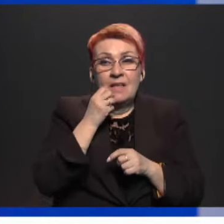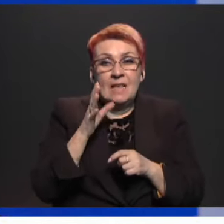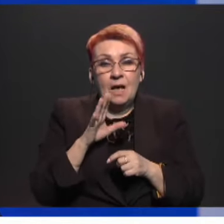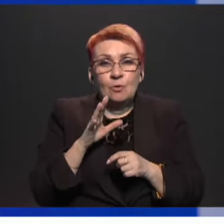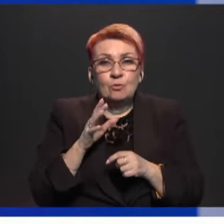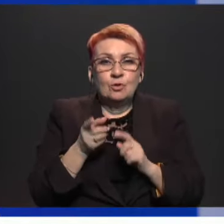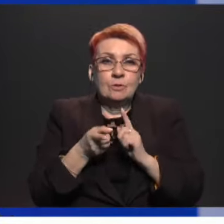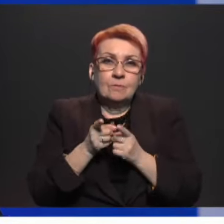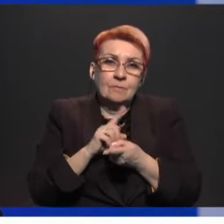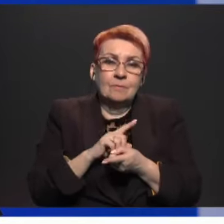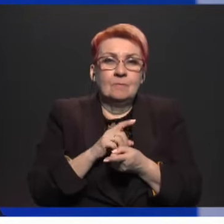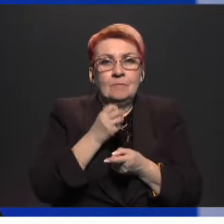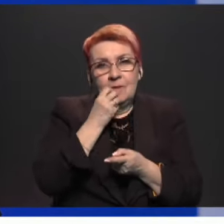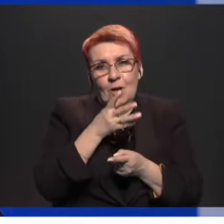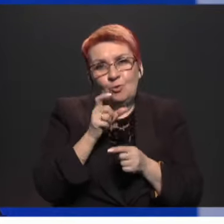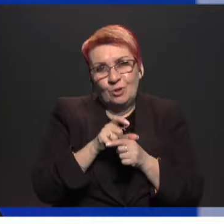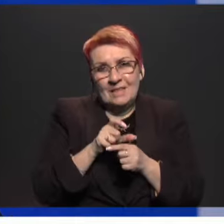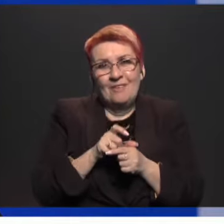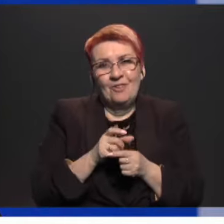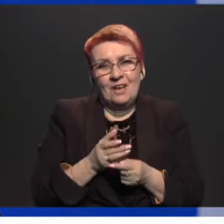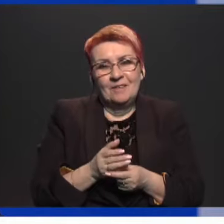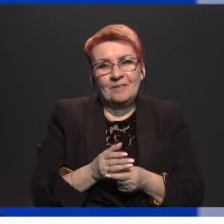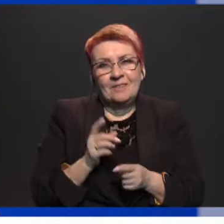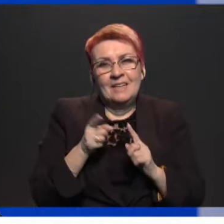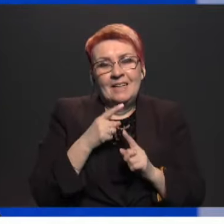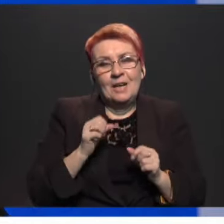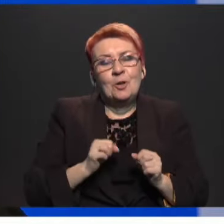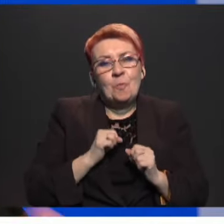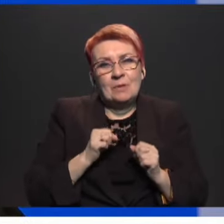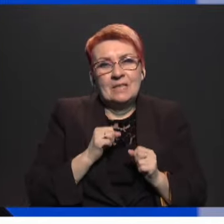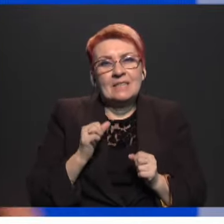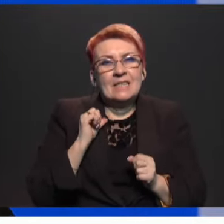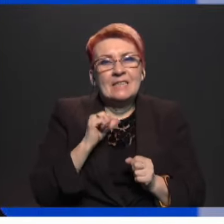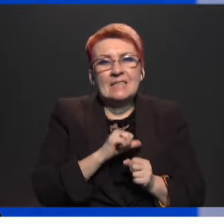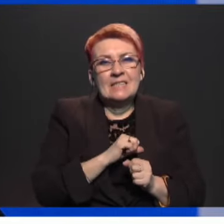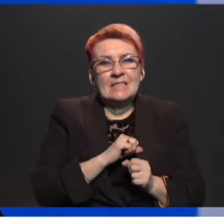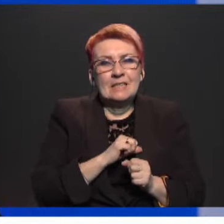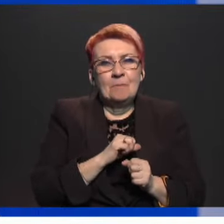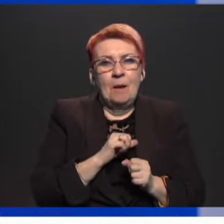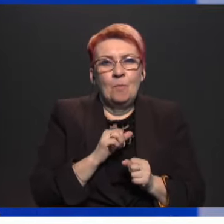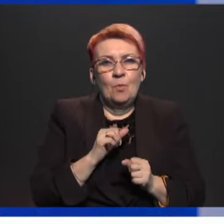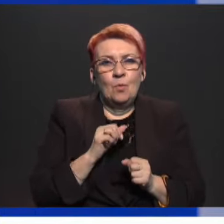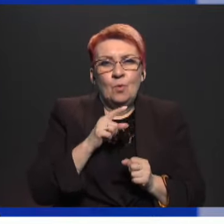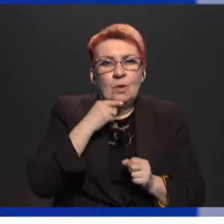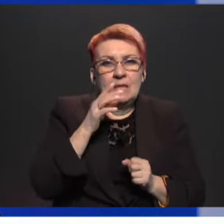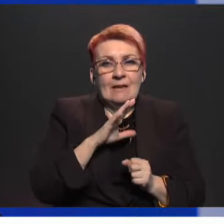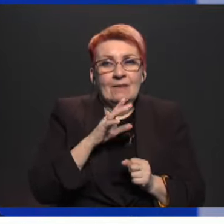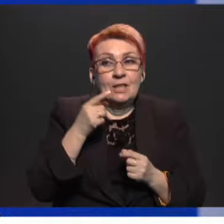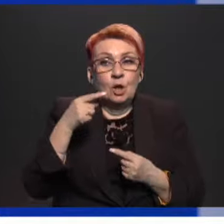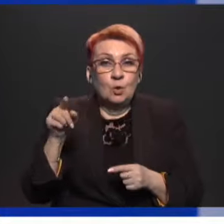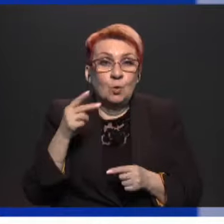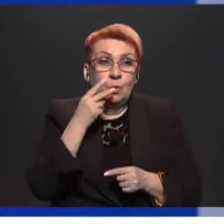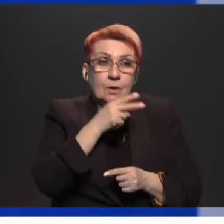на какие-то более благозвучные, или постараться хотя бы-то самому не быть источником такого неприличного,